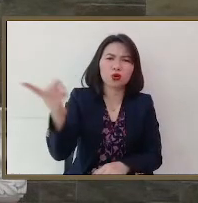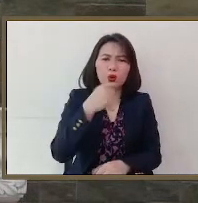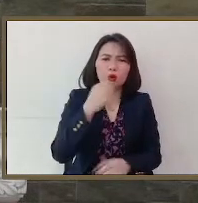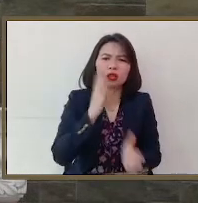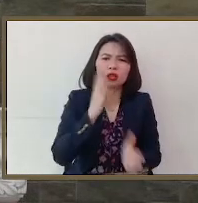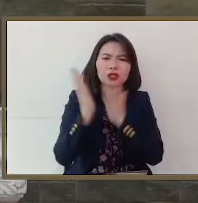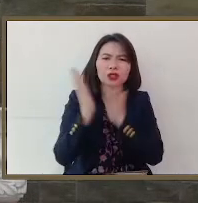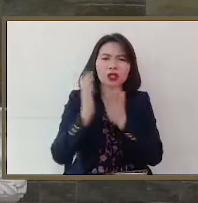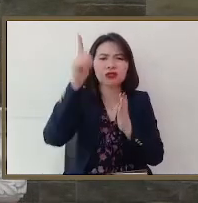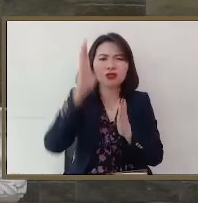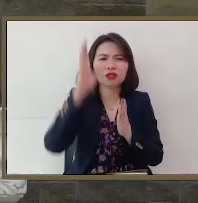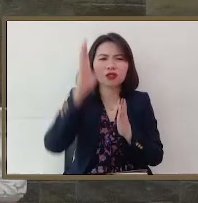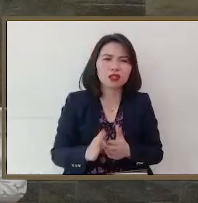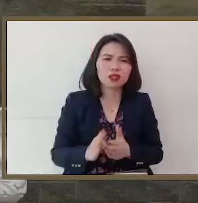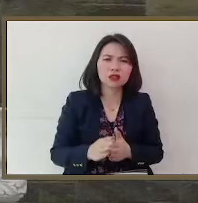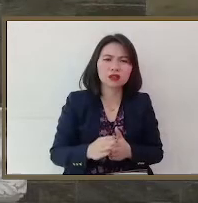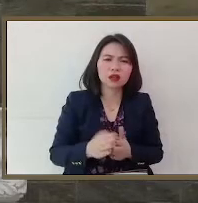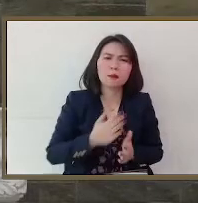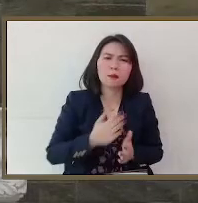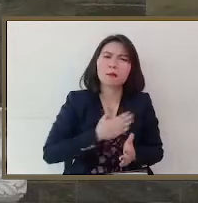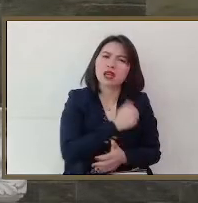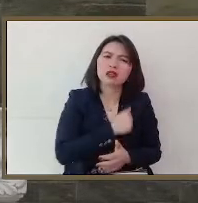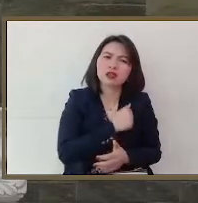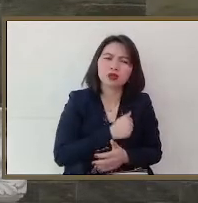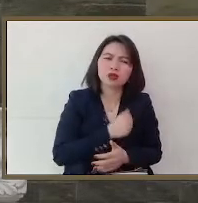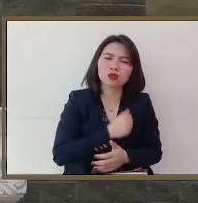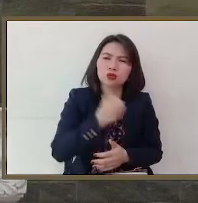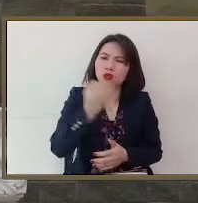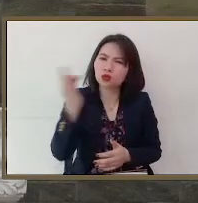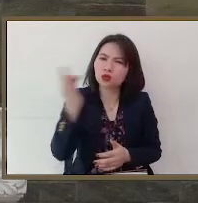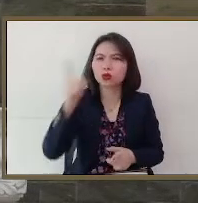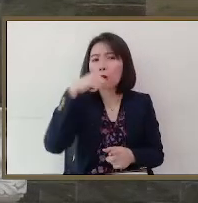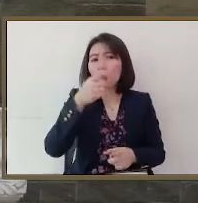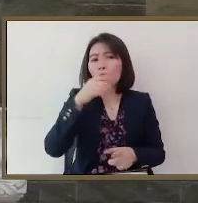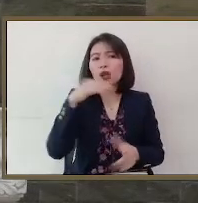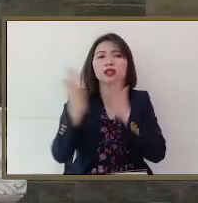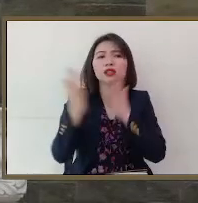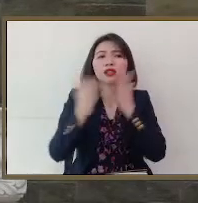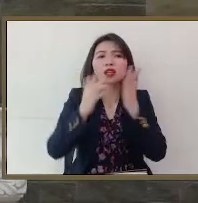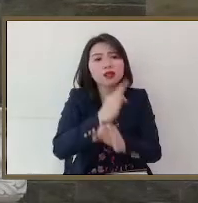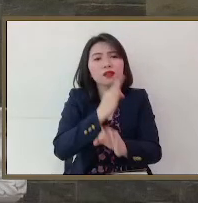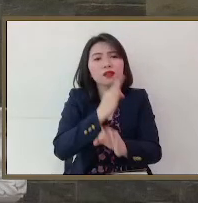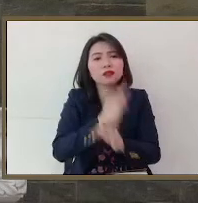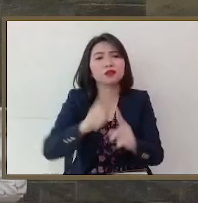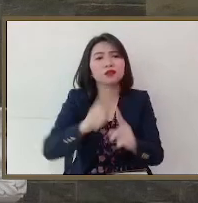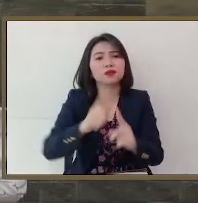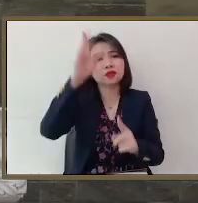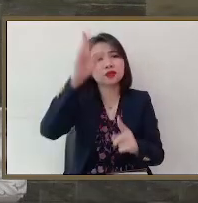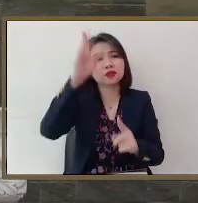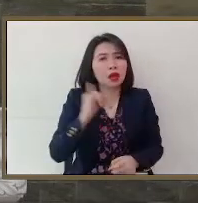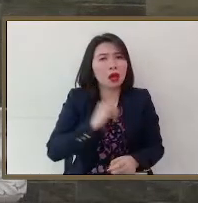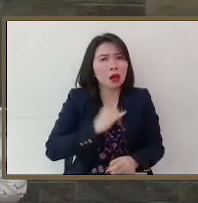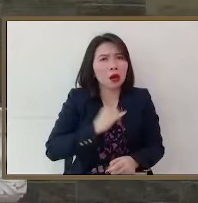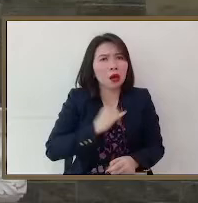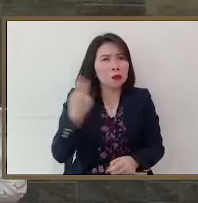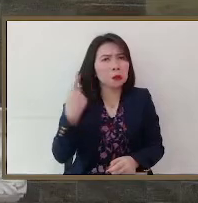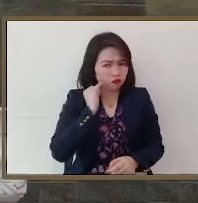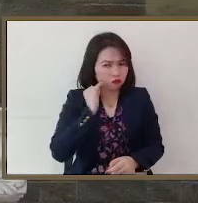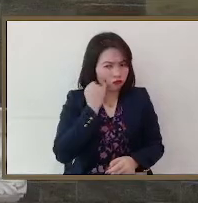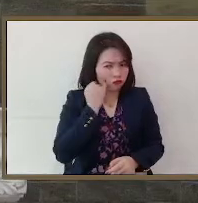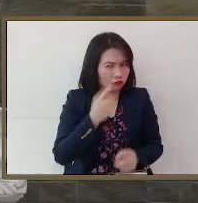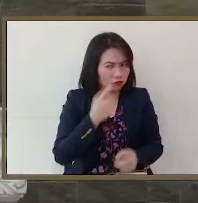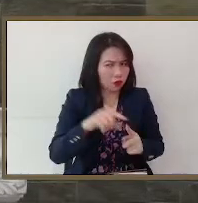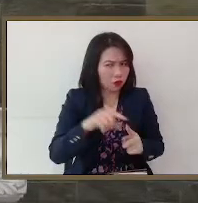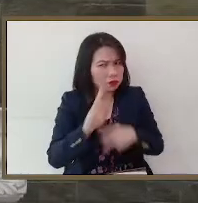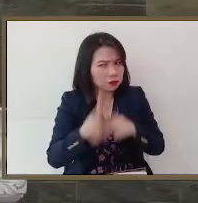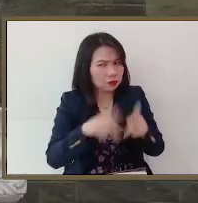mga faithful na naglilingkod sa Diyos? Bakit ganito ang attitude ko? Bakit nagkakaroon ako ng envy sa mga nagsusoul winning? Bakit nagkakaroon ako ng